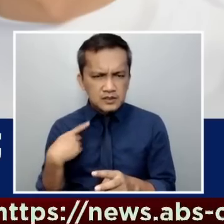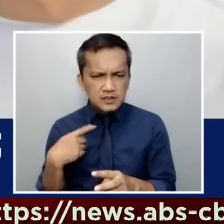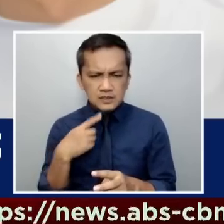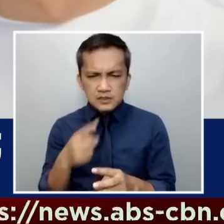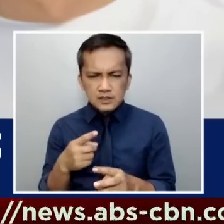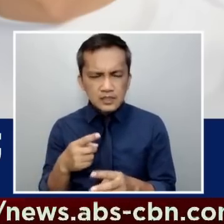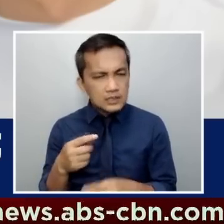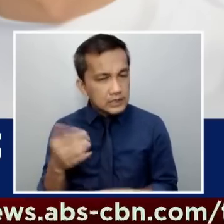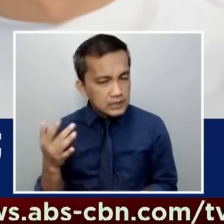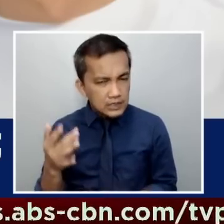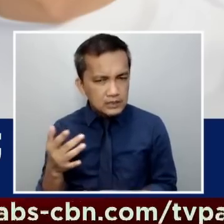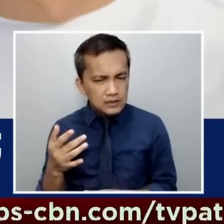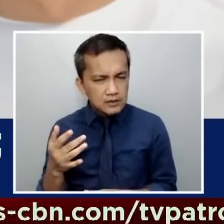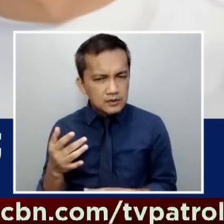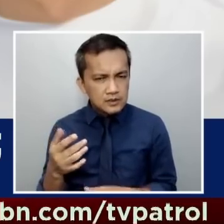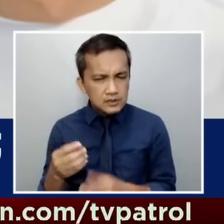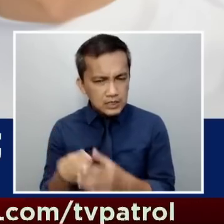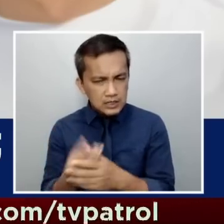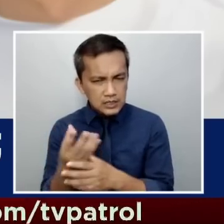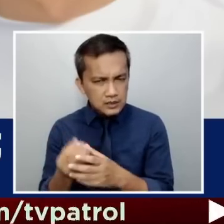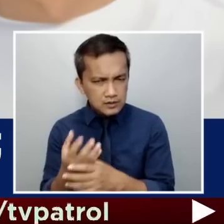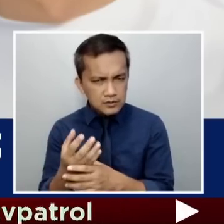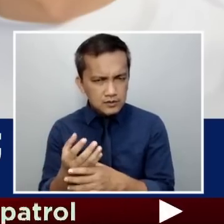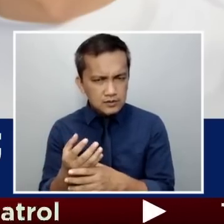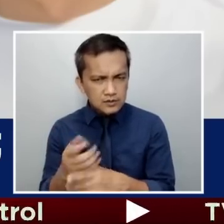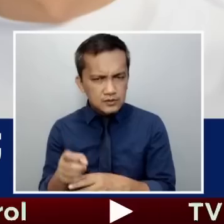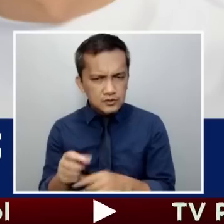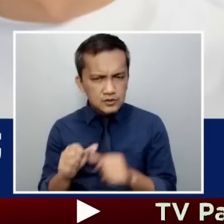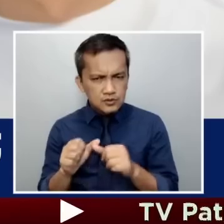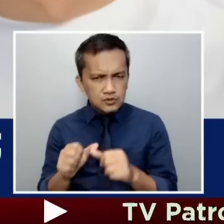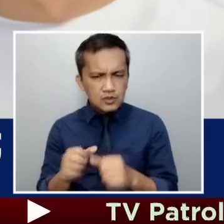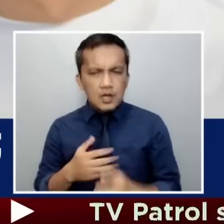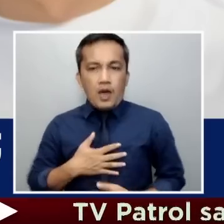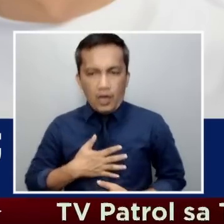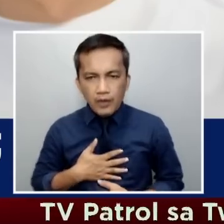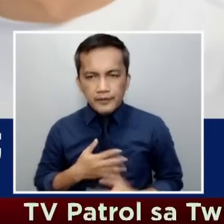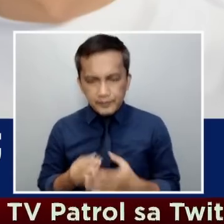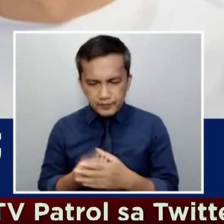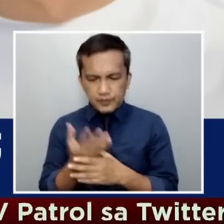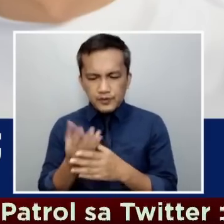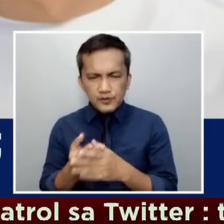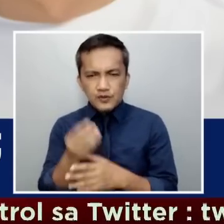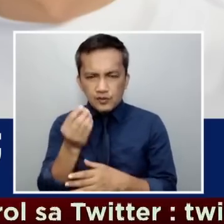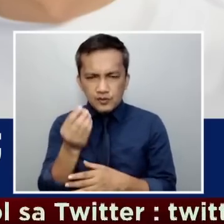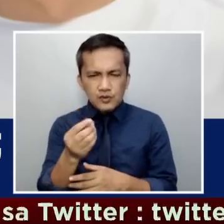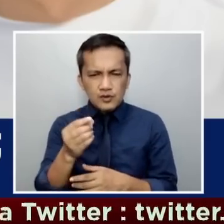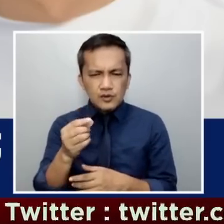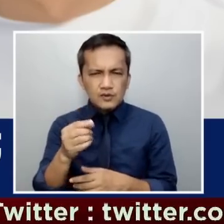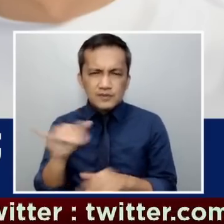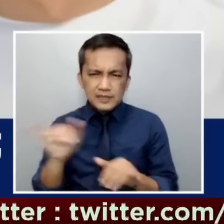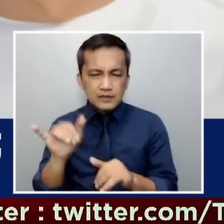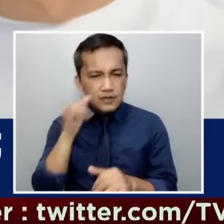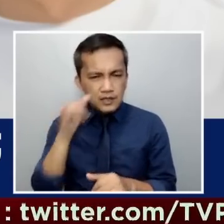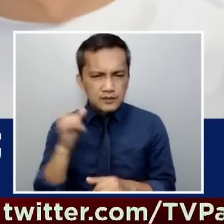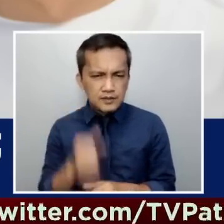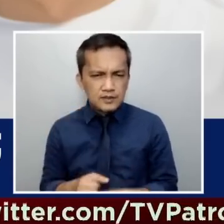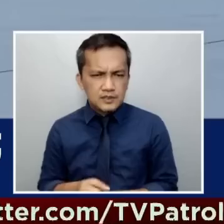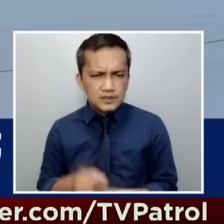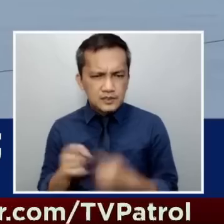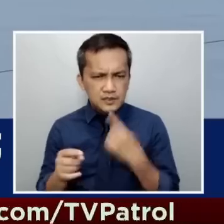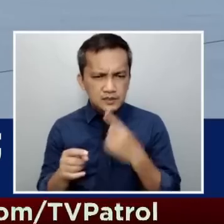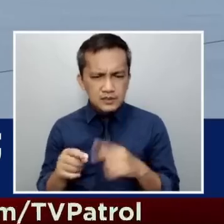na nilalabas, medyo tuloy-tuloy yung pagdihay, medyo mahaba. So ang nakakapaglihado ng